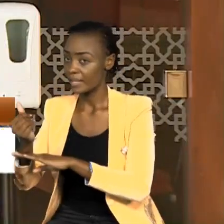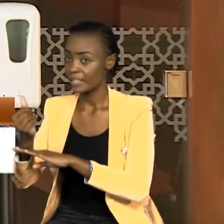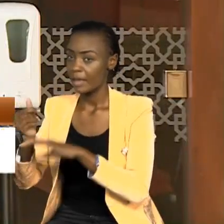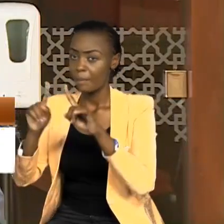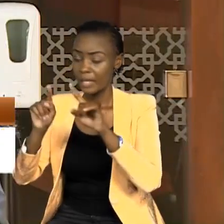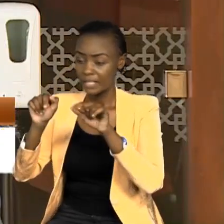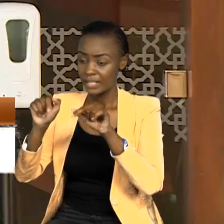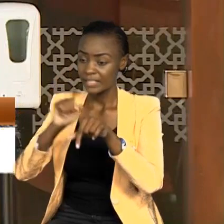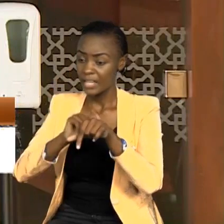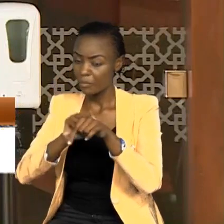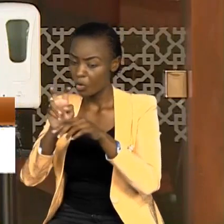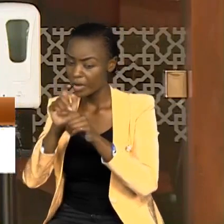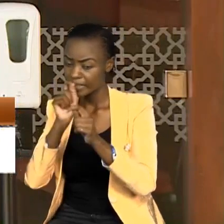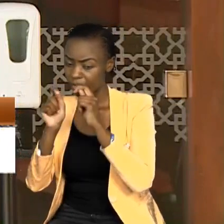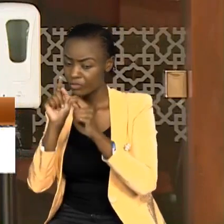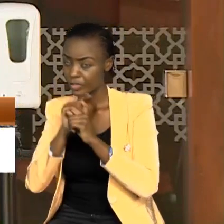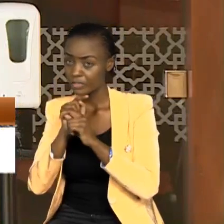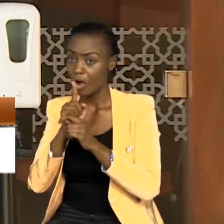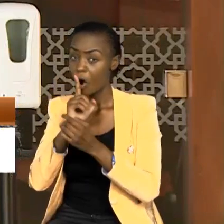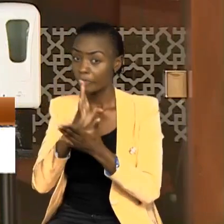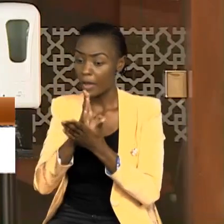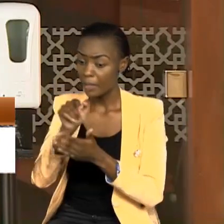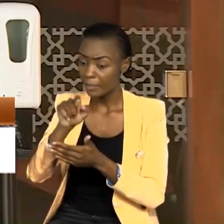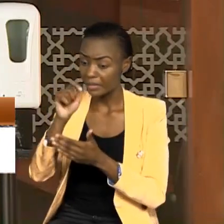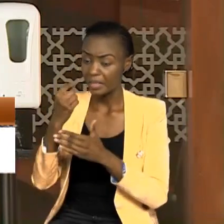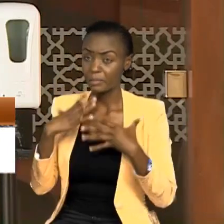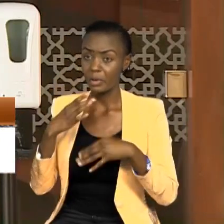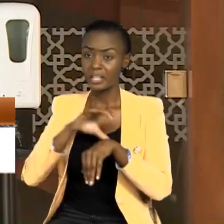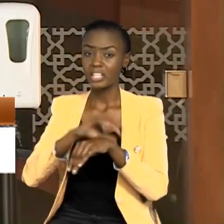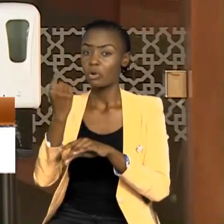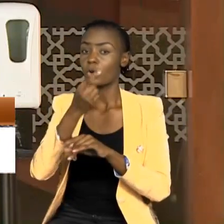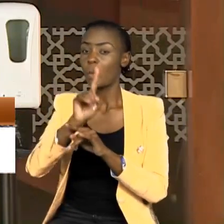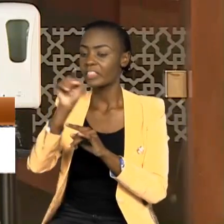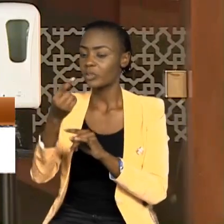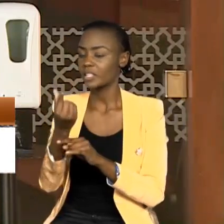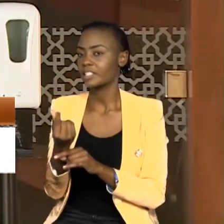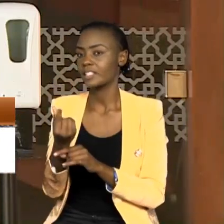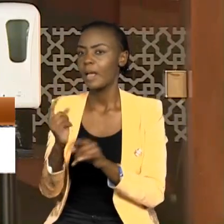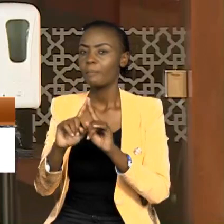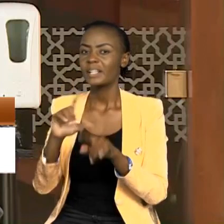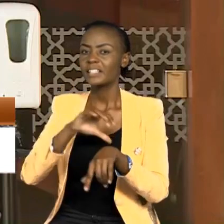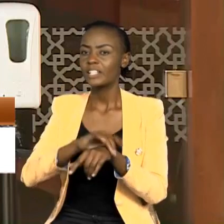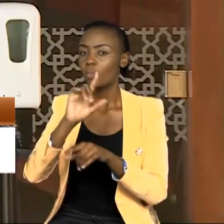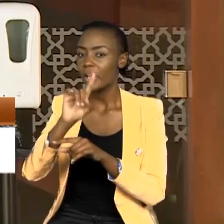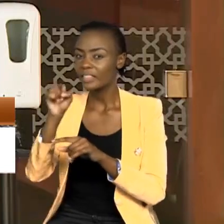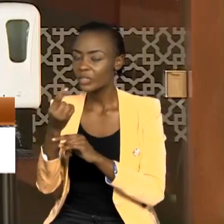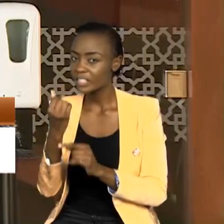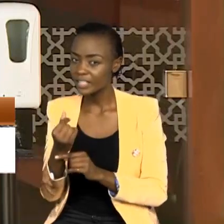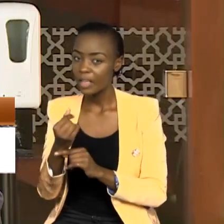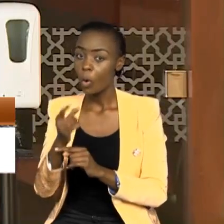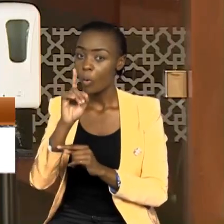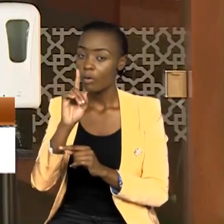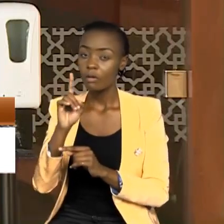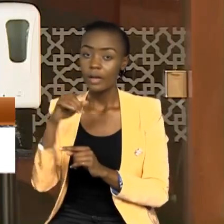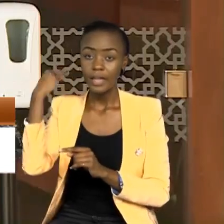shirika hili ilithibitika wazi kwamba Wakenya walikuwa wakipokea shilingi 1000, wengi wakipokea mara moja kwa wiki, wengine wakipokea